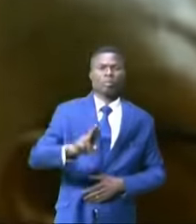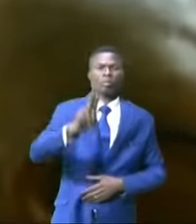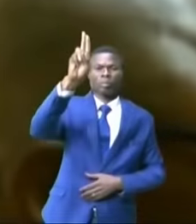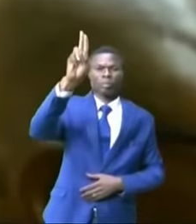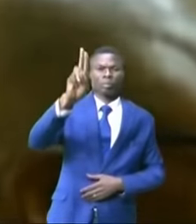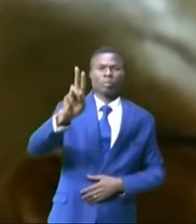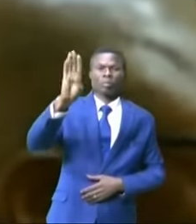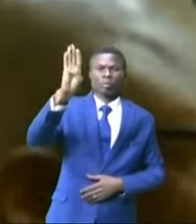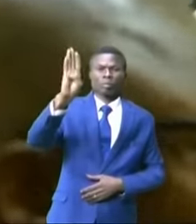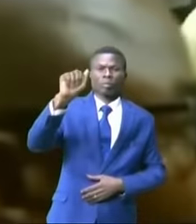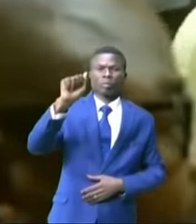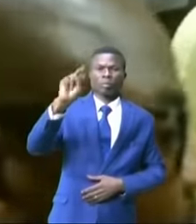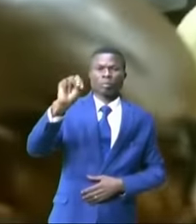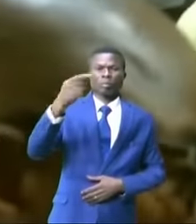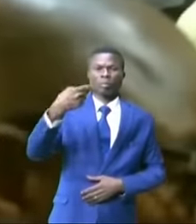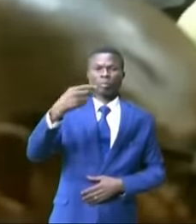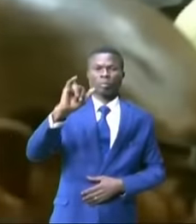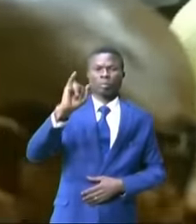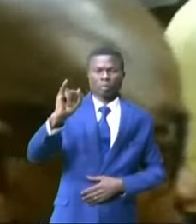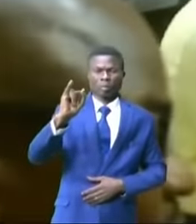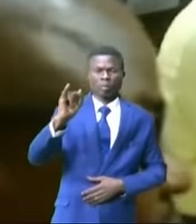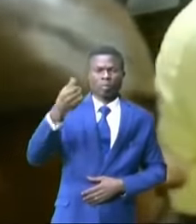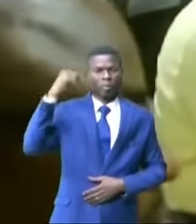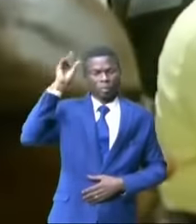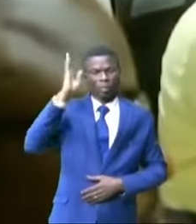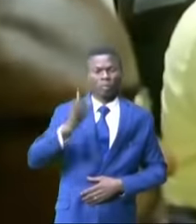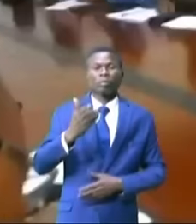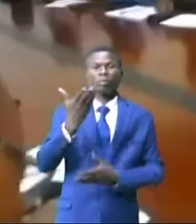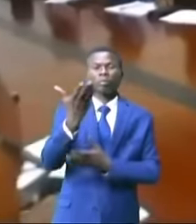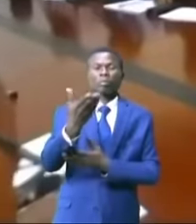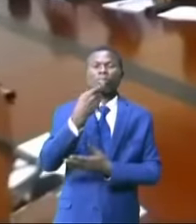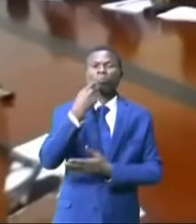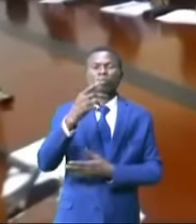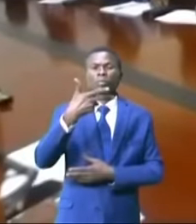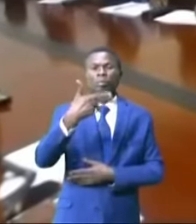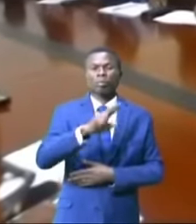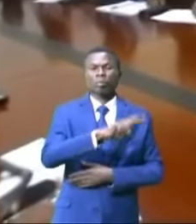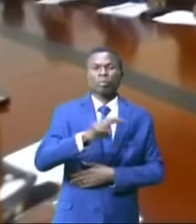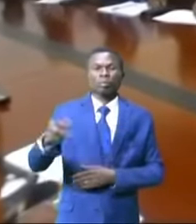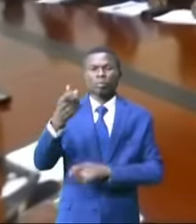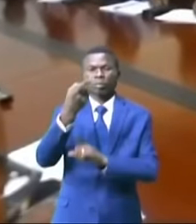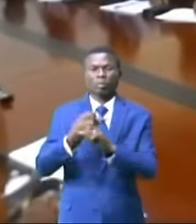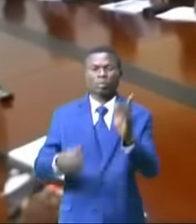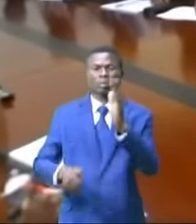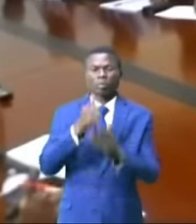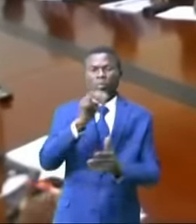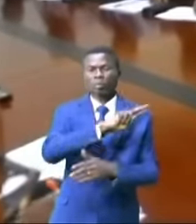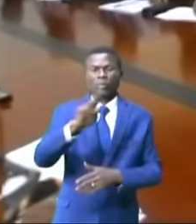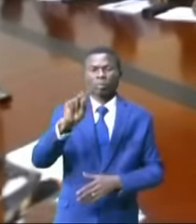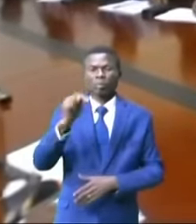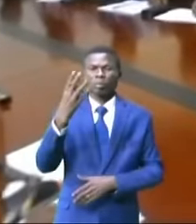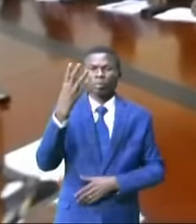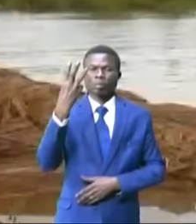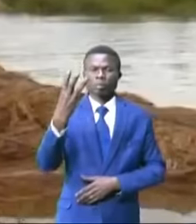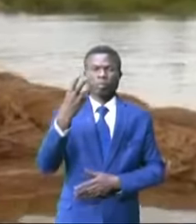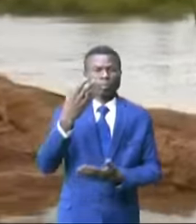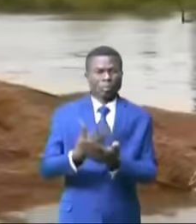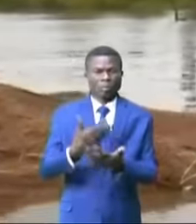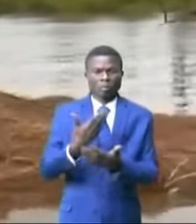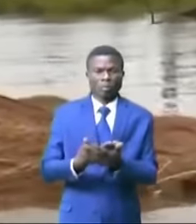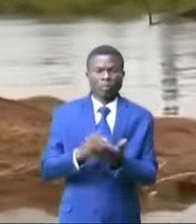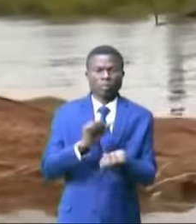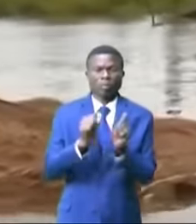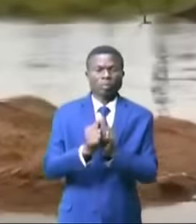le gouverneur Malo Nzimba Mobutu, a déclaré ce mercredi 22 novembre 2023 l'urgence liée